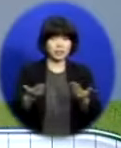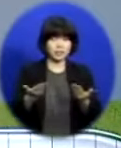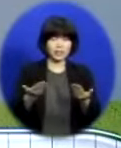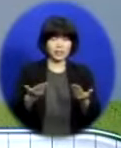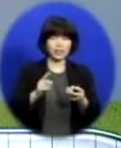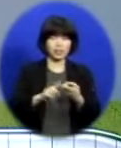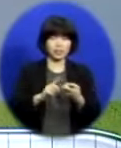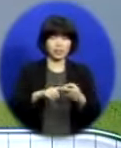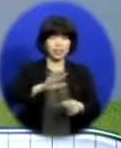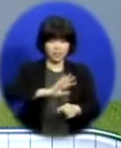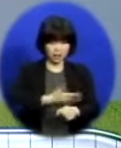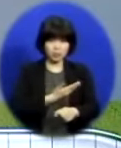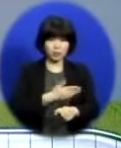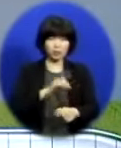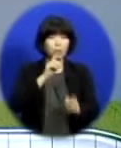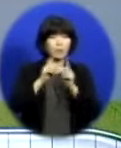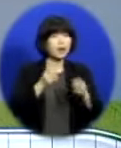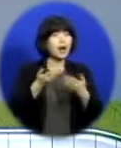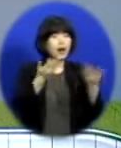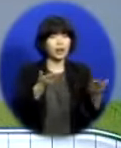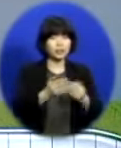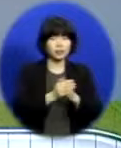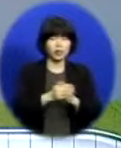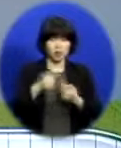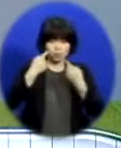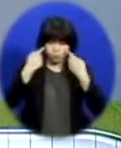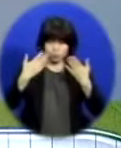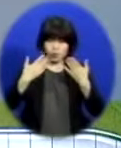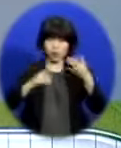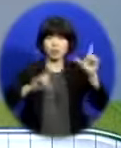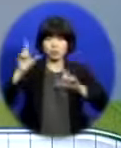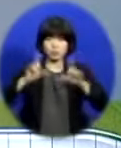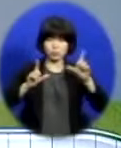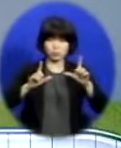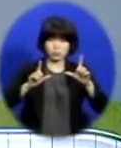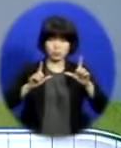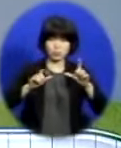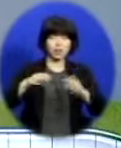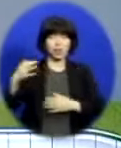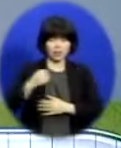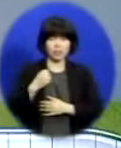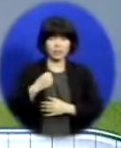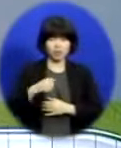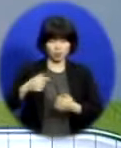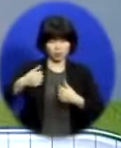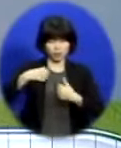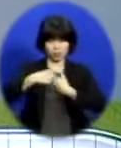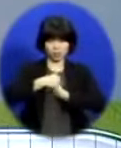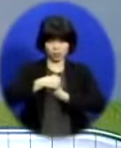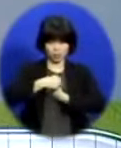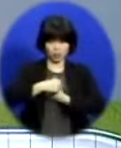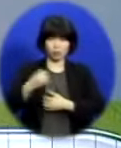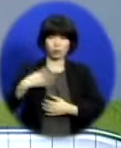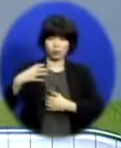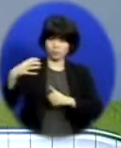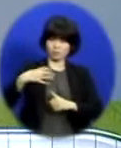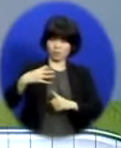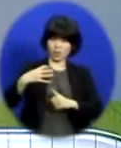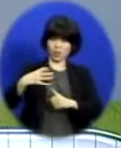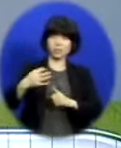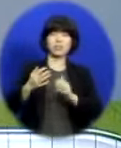잘못되었다고 말하는 그런 분명한 태도를 좀 가지시라 이렇게 저에게 충고도 하고 압박하는